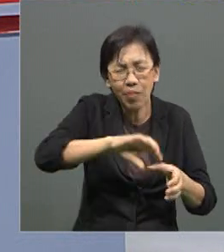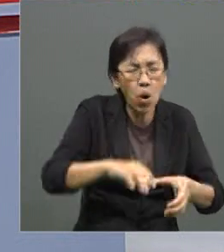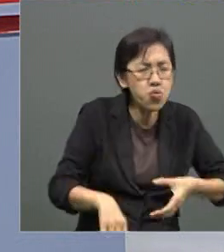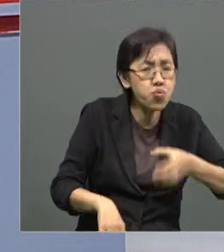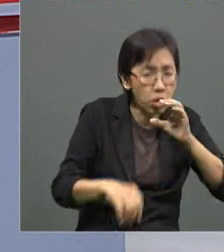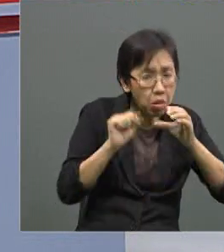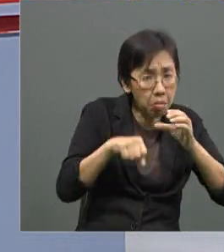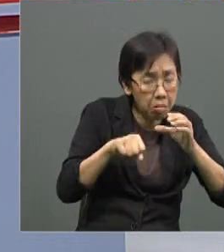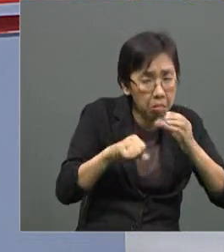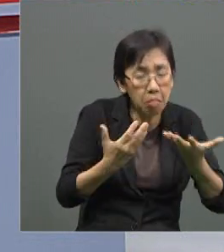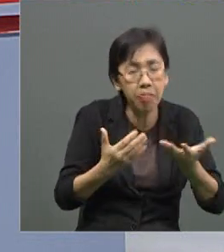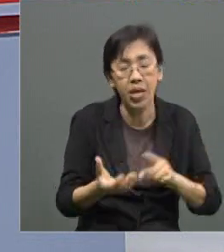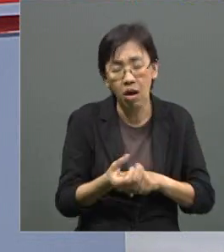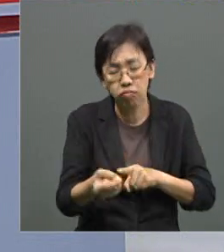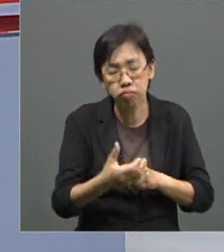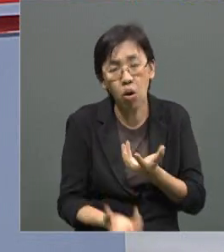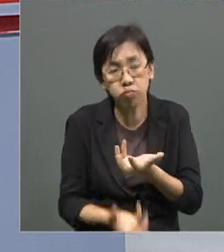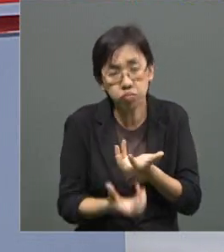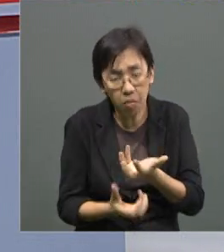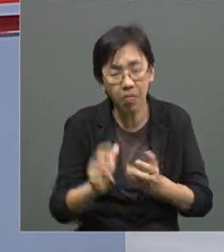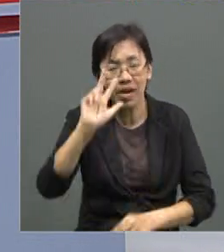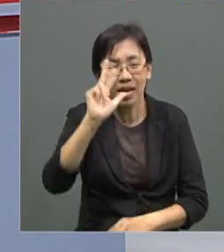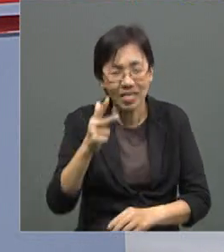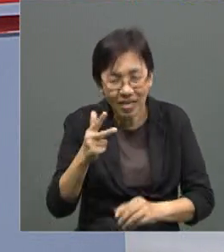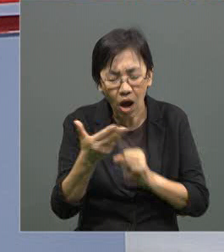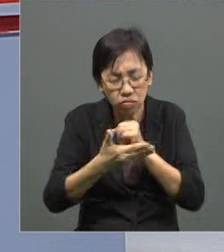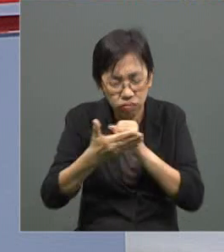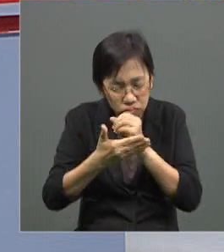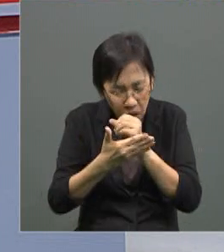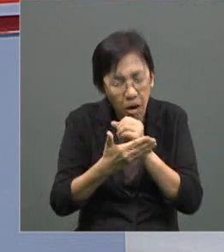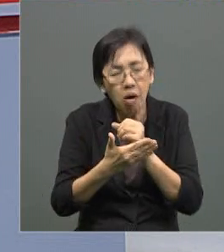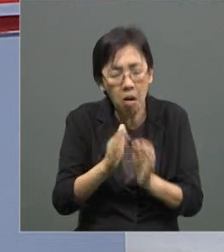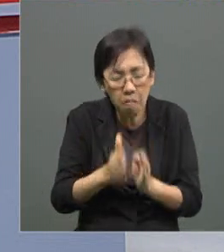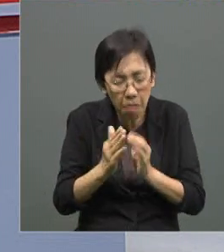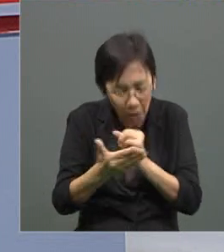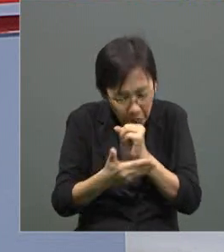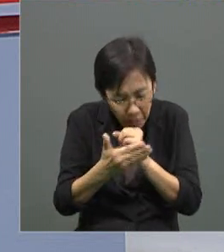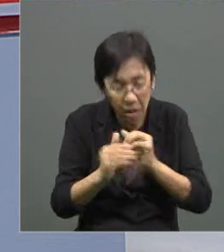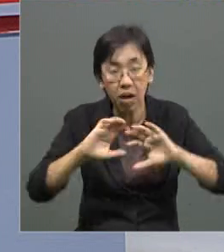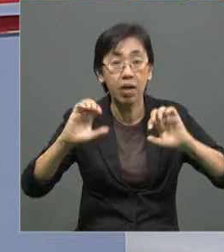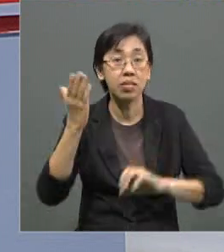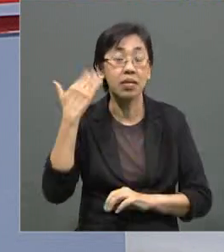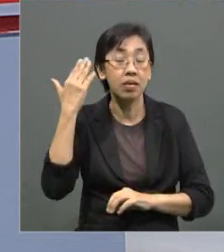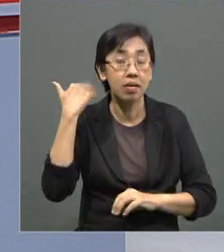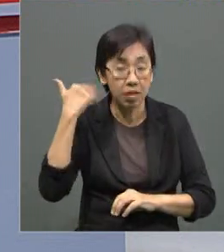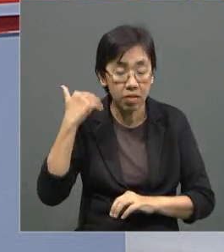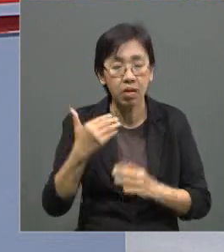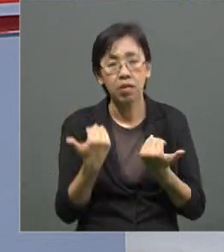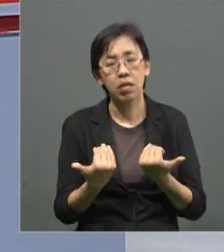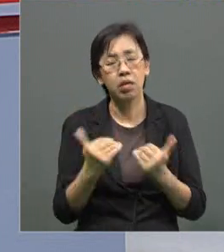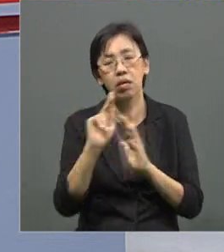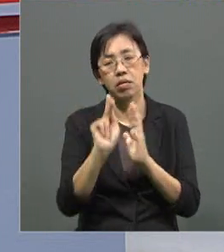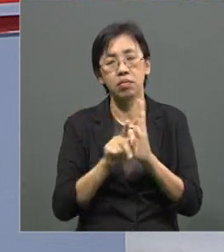ยิ่งเนี่ยนะครับนอกจากเรื่องน้ำท่อมแล้วมันก็จะมีเรื่องของกัญชากับกัญชงอย่าลืมนะคุณผู้ชมตั้งแต่รัฐบาลที่แล้วจนมาถึงตอนเนี้ยเรายังไม่มี